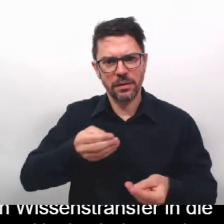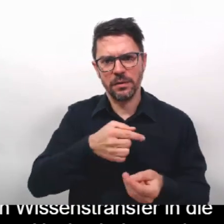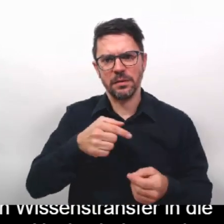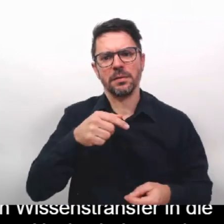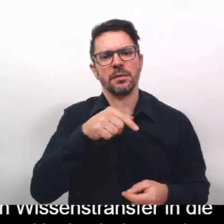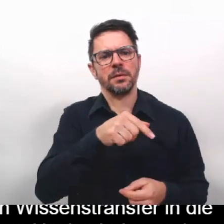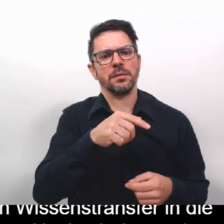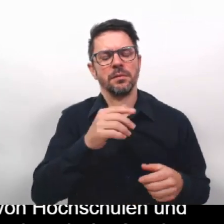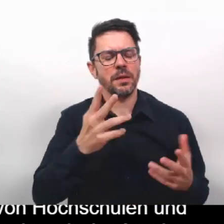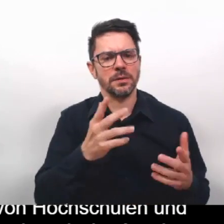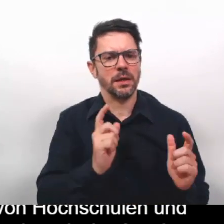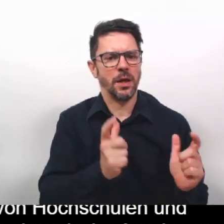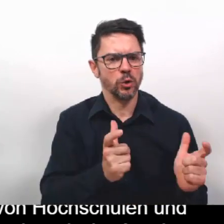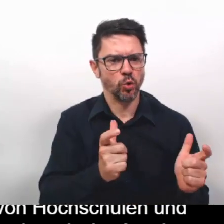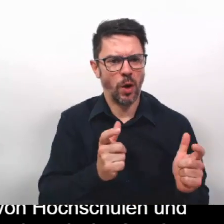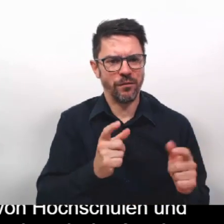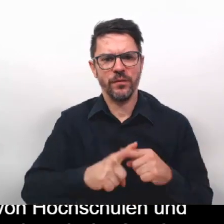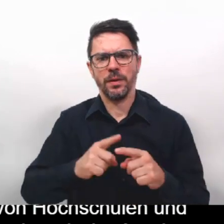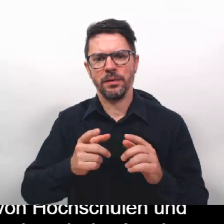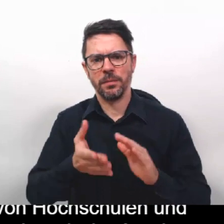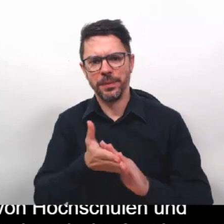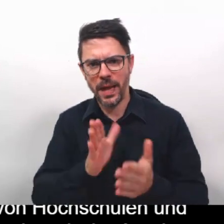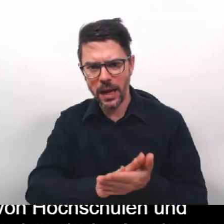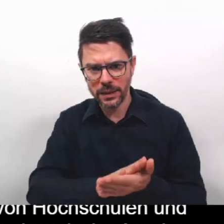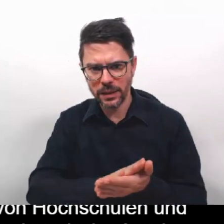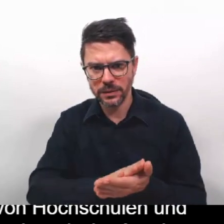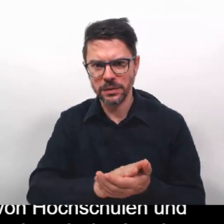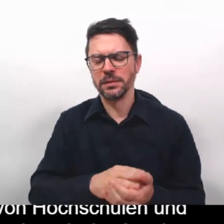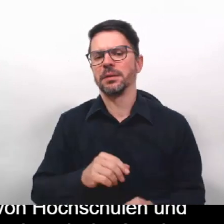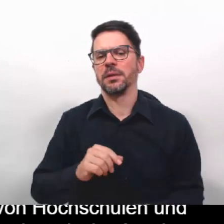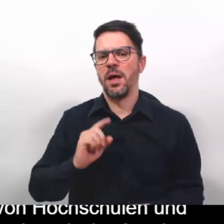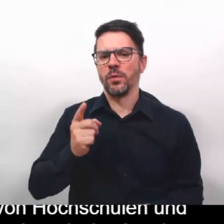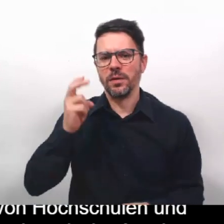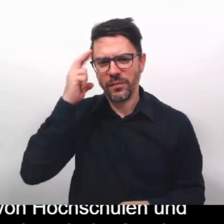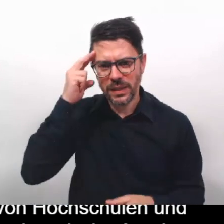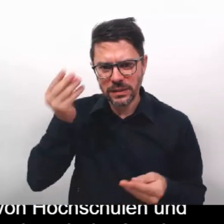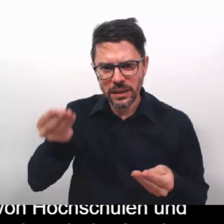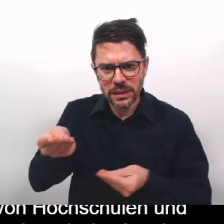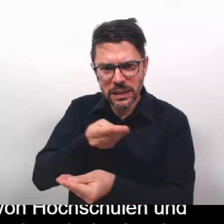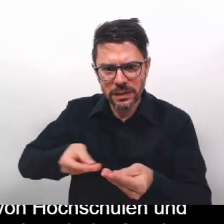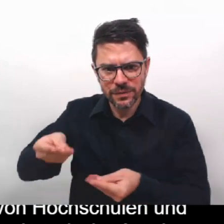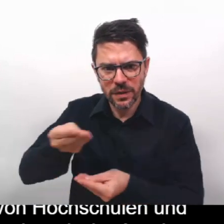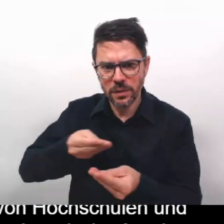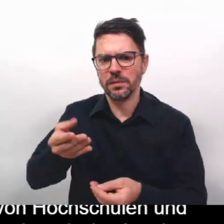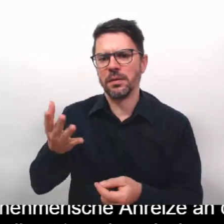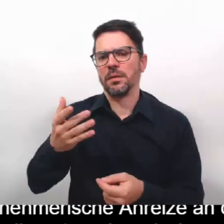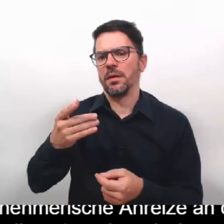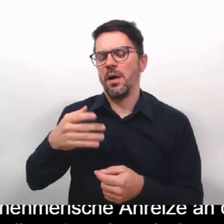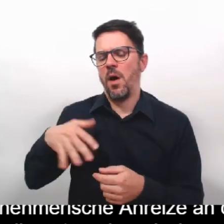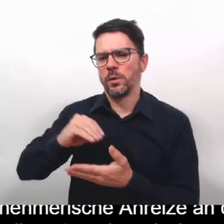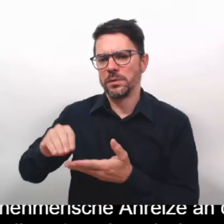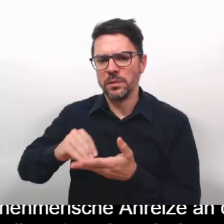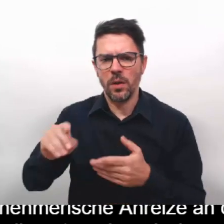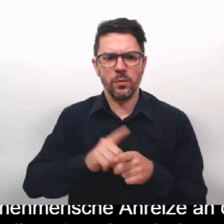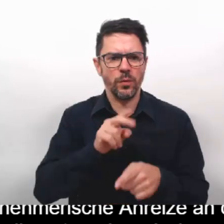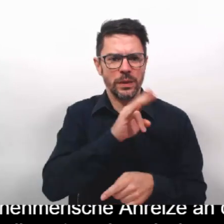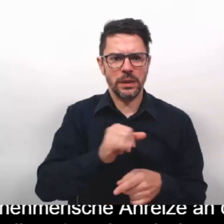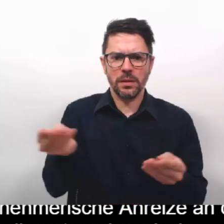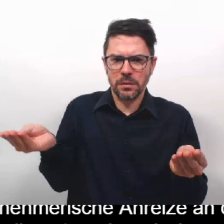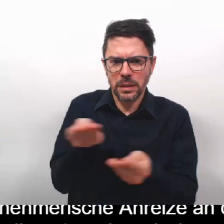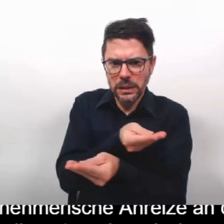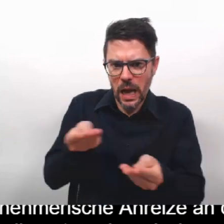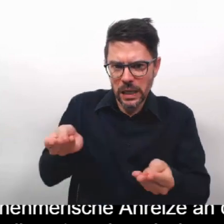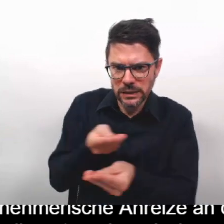machen. Wir arbeiten hier natürlich auch eng mit dem Wirtschaftsministerium zusammen. Und natürlich möchten wir auch Professoren und Professoren